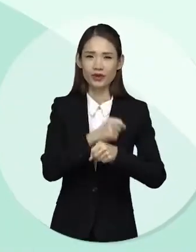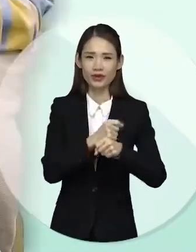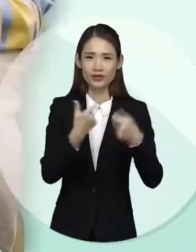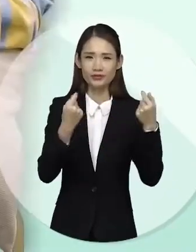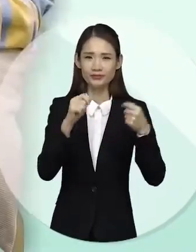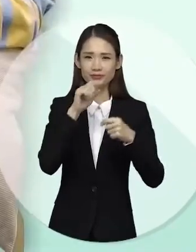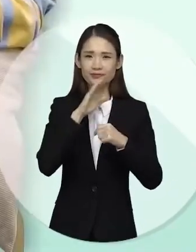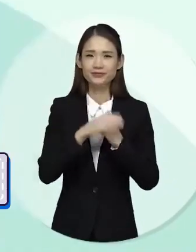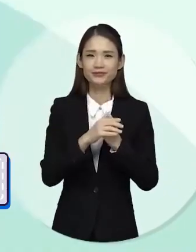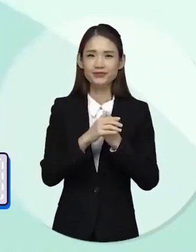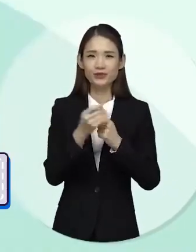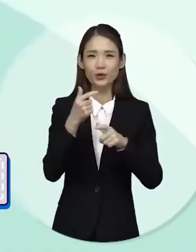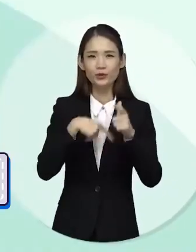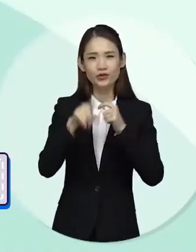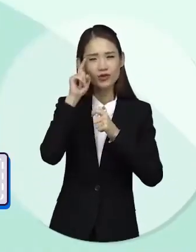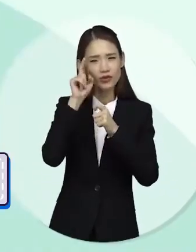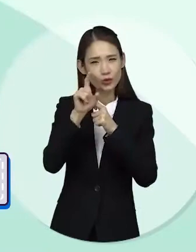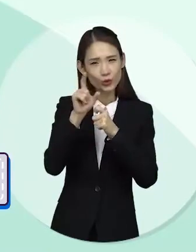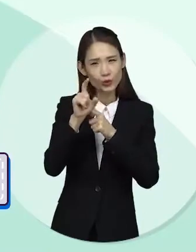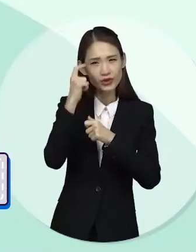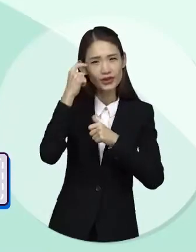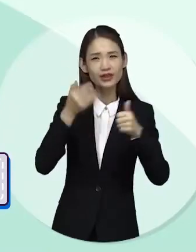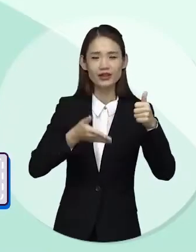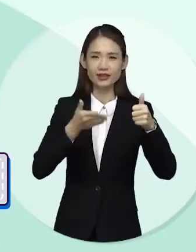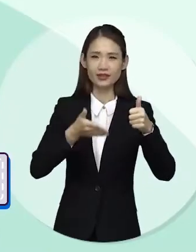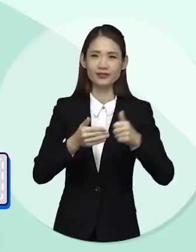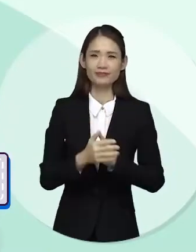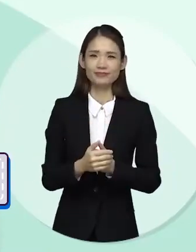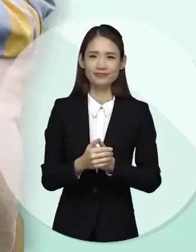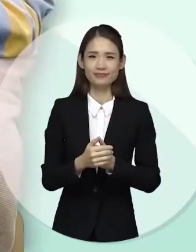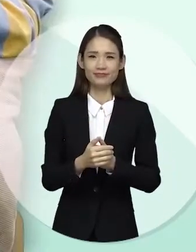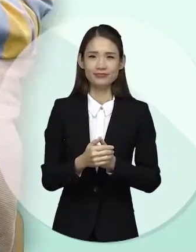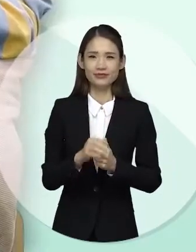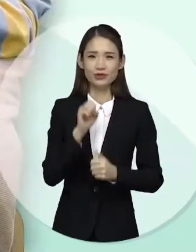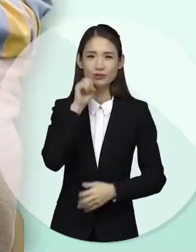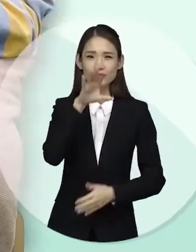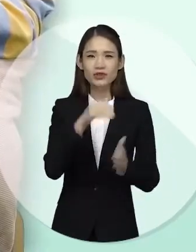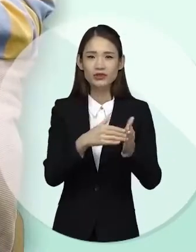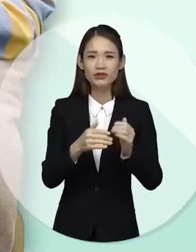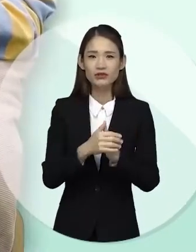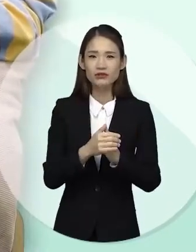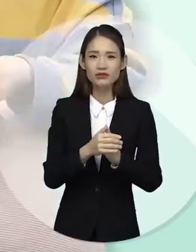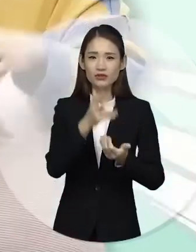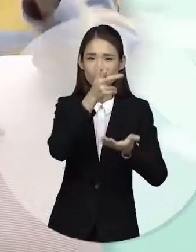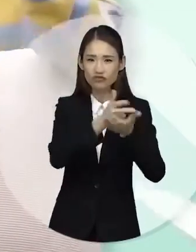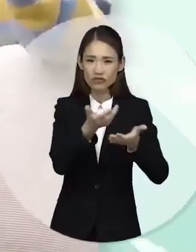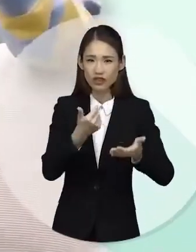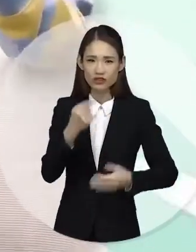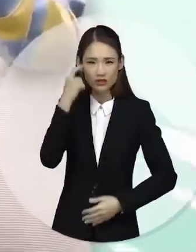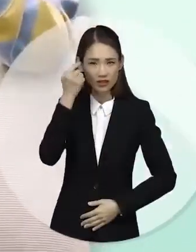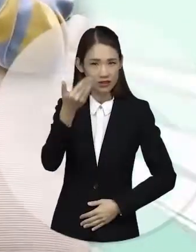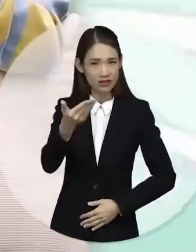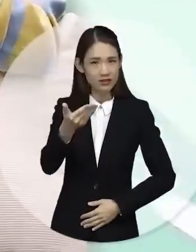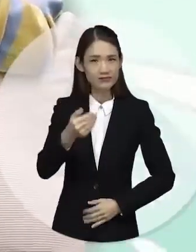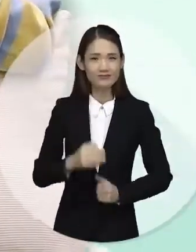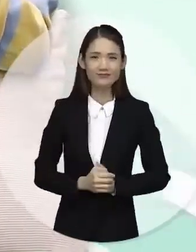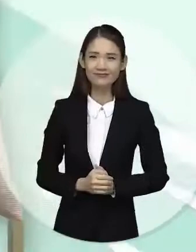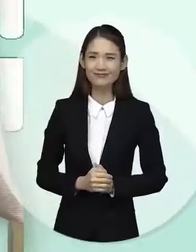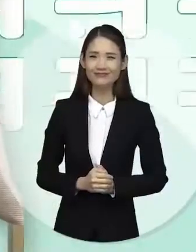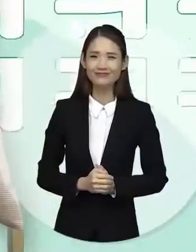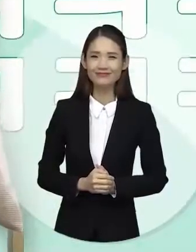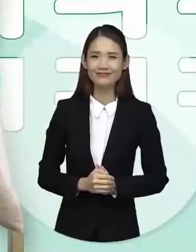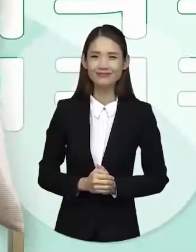진짜 맞는 것 같아요. 맞아요. 조금만 더 생각을 해주시면 좋을 것 같아요. 한번 할까? 응. 주차하기 전에.